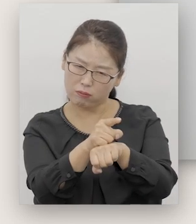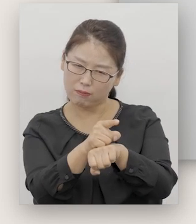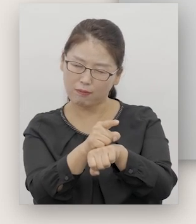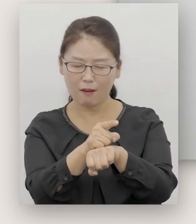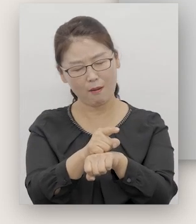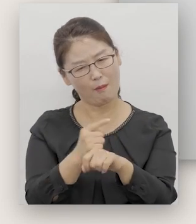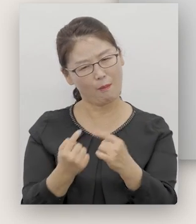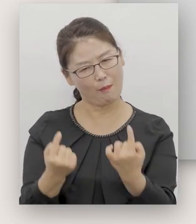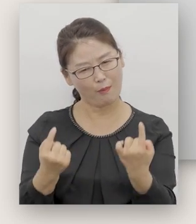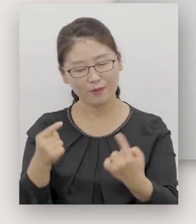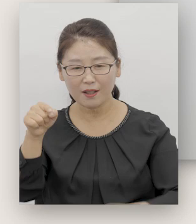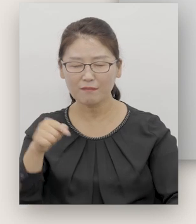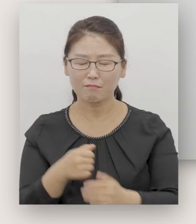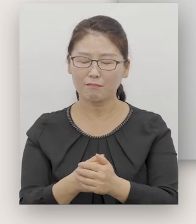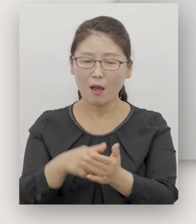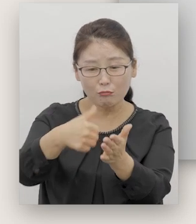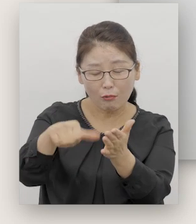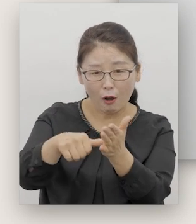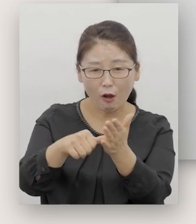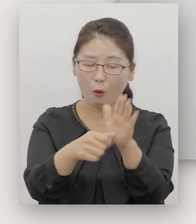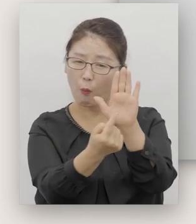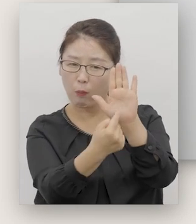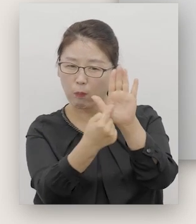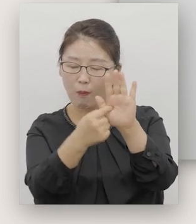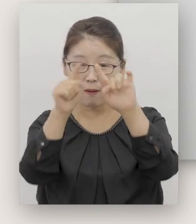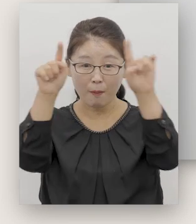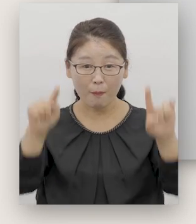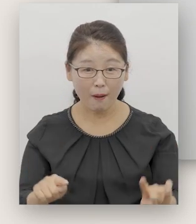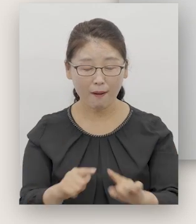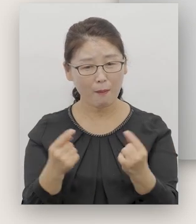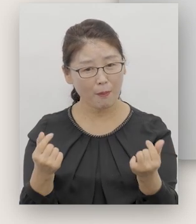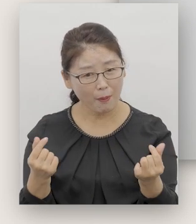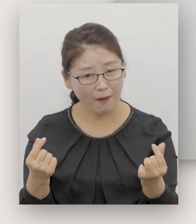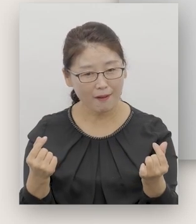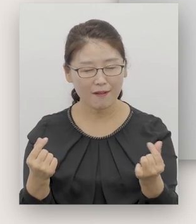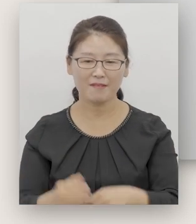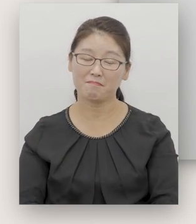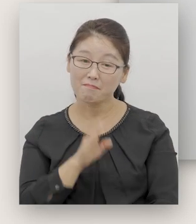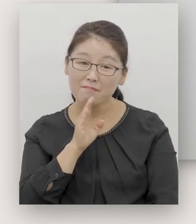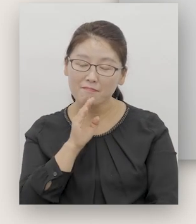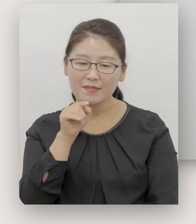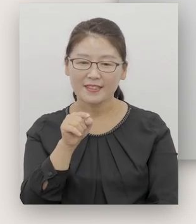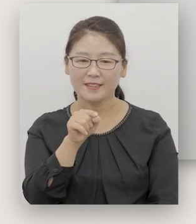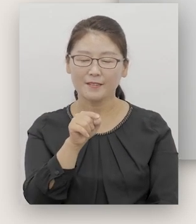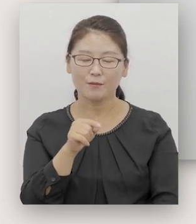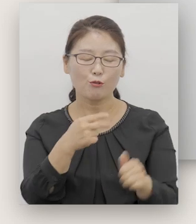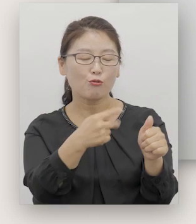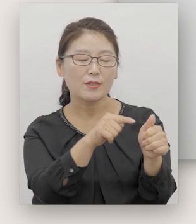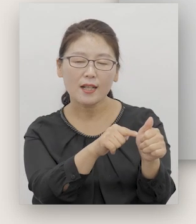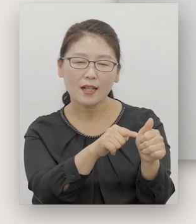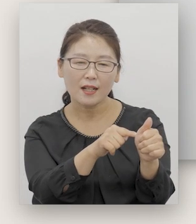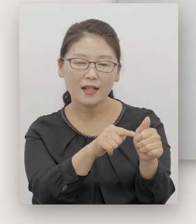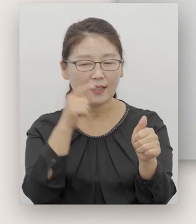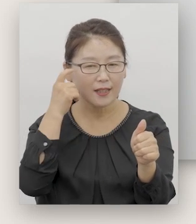굉장히 다이아그램적인 그런 모습을 보실 수 있으세요. 이때부터 뒷샹은 어떤 망막적인 것,